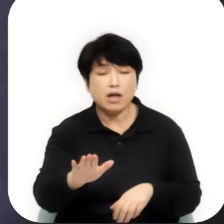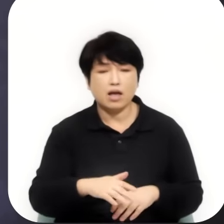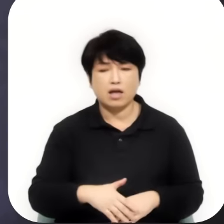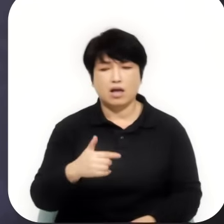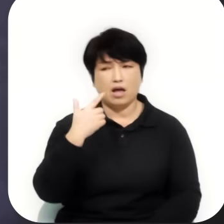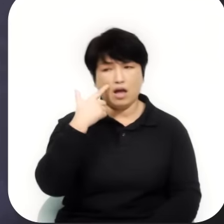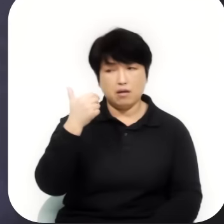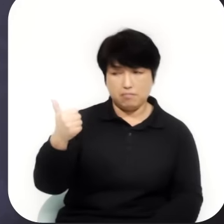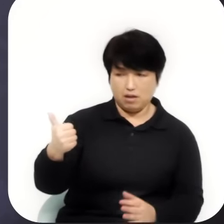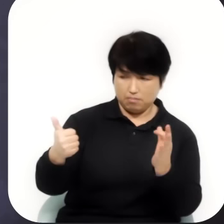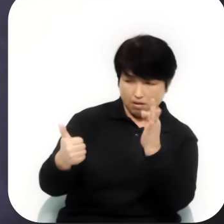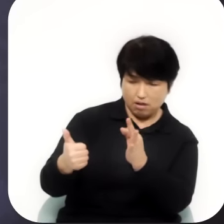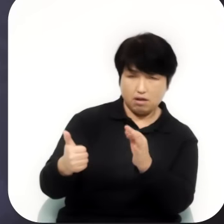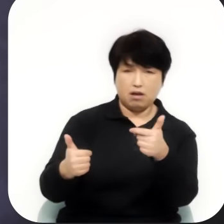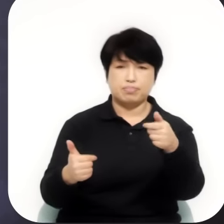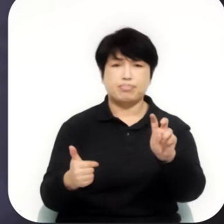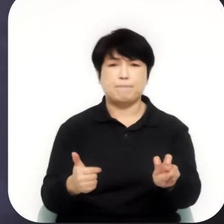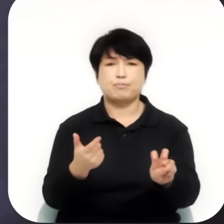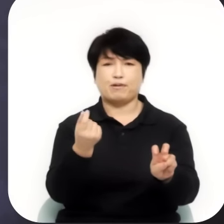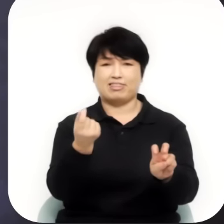세상에 태어났고 그래도